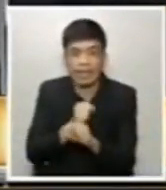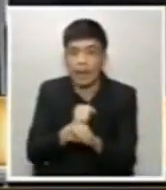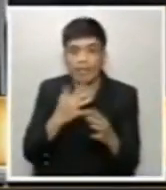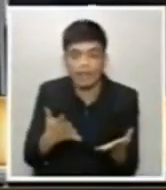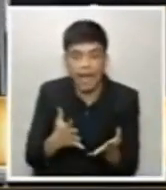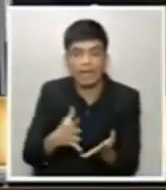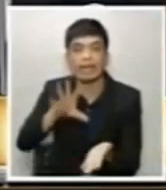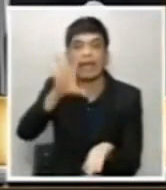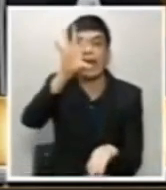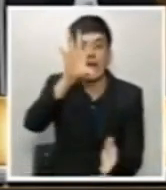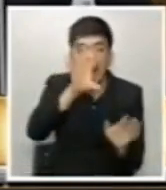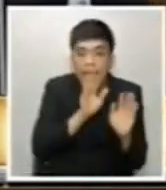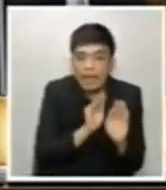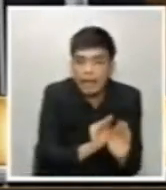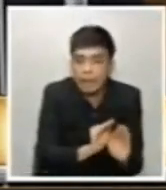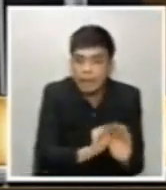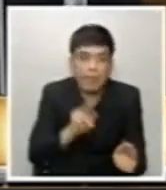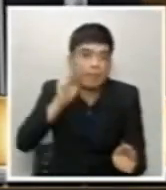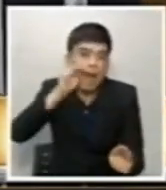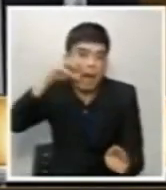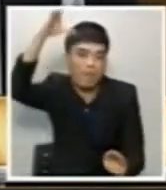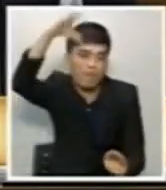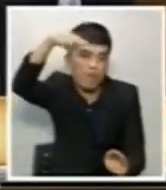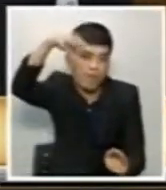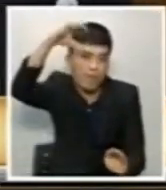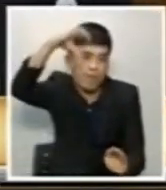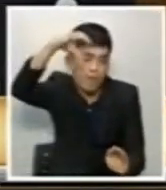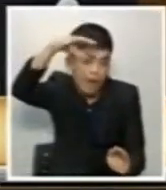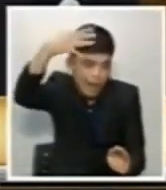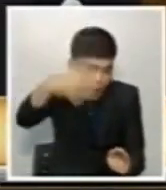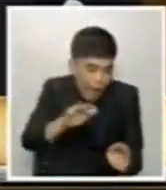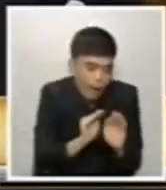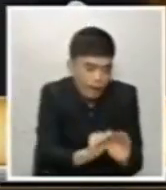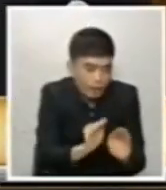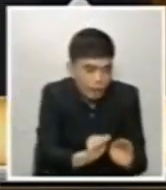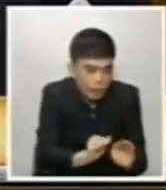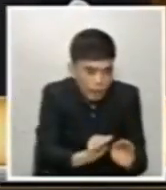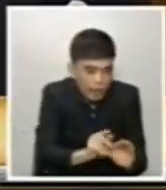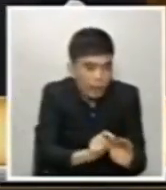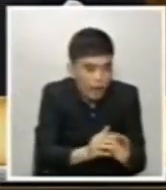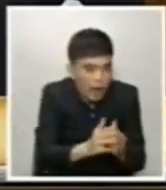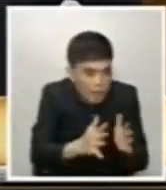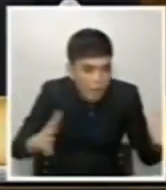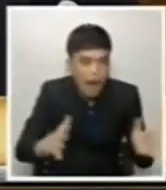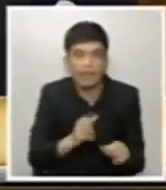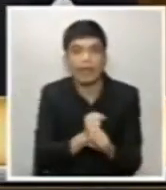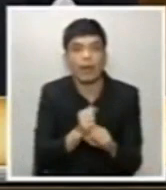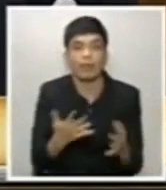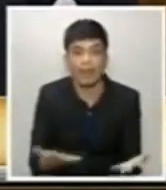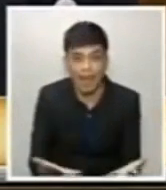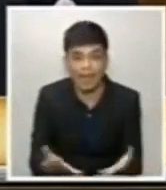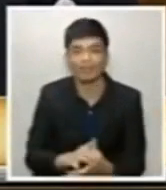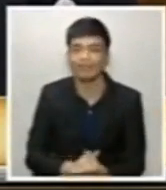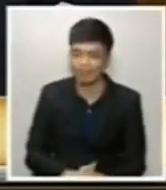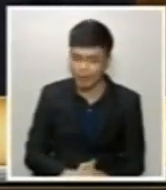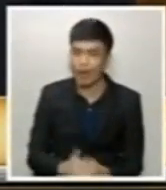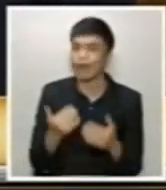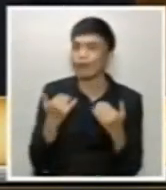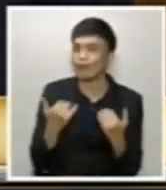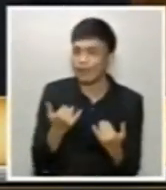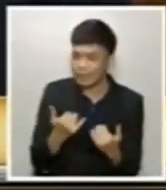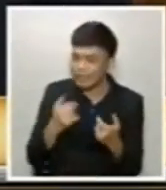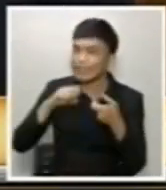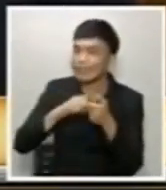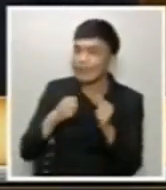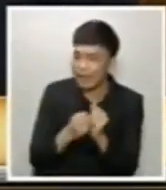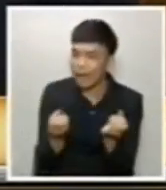ให้ได้มากที่สุดนะเพราะฉะนั้นวันที่ท่านสมาชิกผู้ทรงเกียรติท่านได้ตั้งกระทู้ถามตรงนี้เนี่ยผ ผมคิดว่านี่คือการเข้าถึงปัญหา